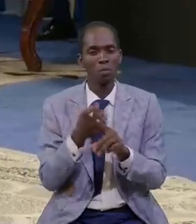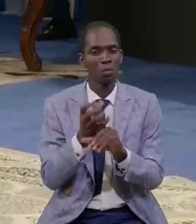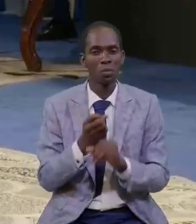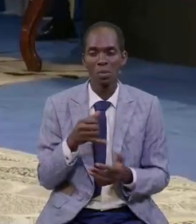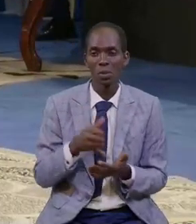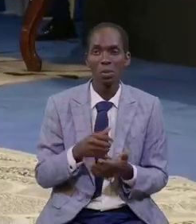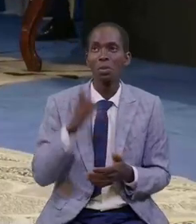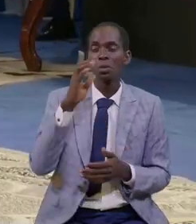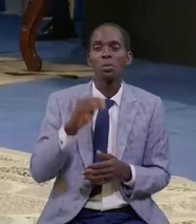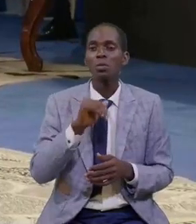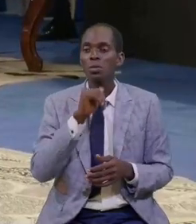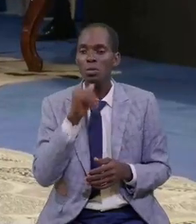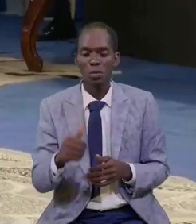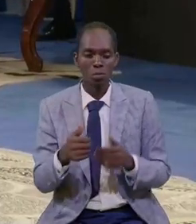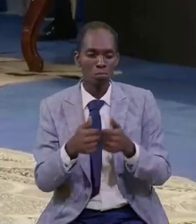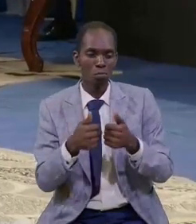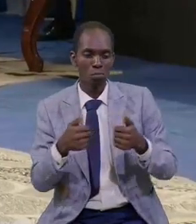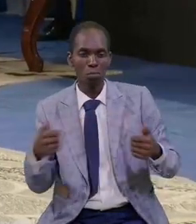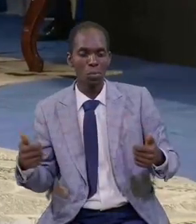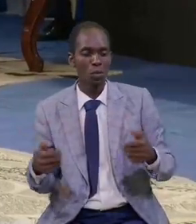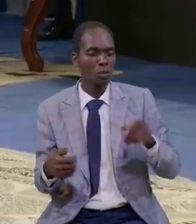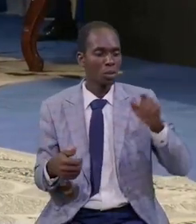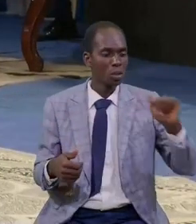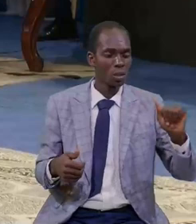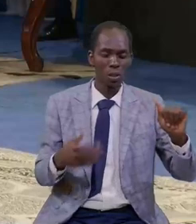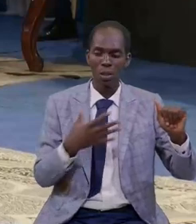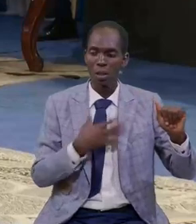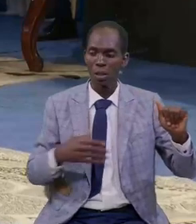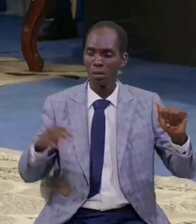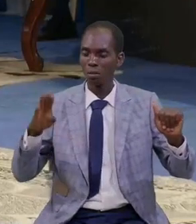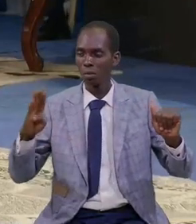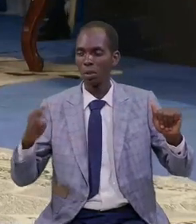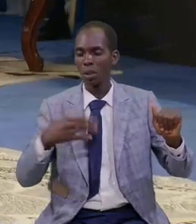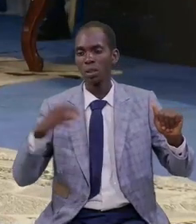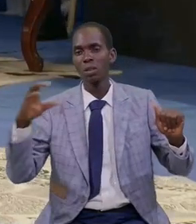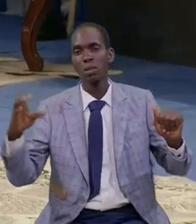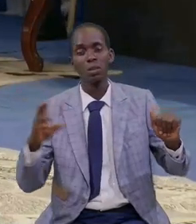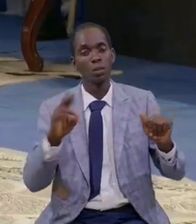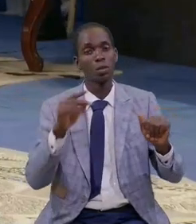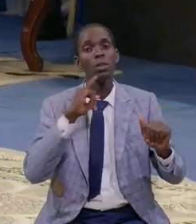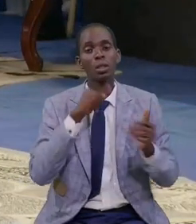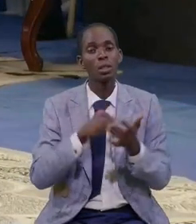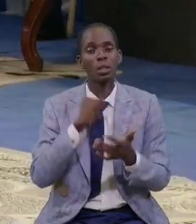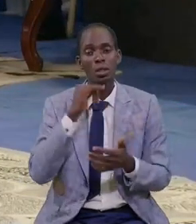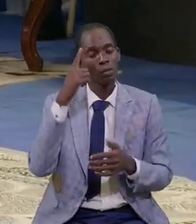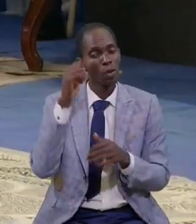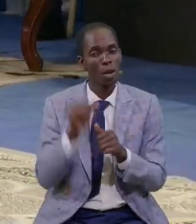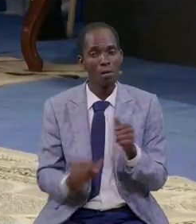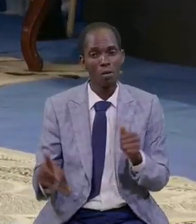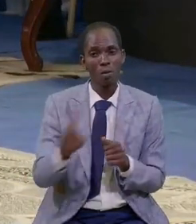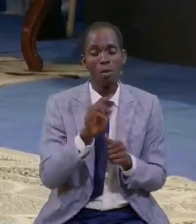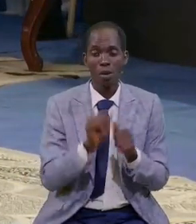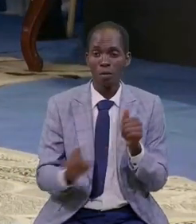ne fait pas de différent ne distingue pas de a de B de c tout le monde tout le monde peut